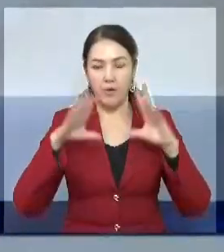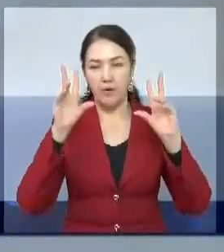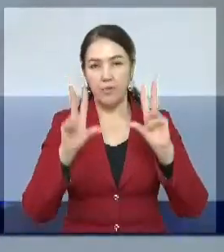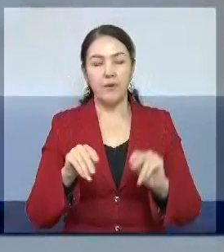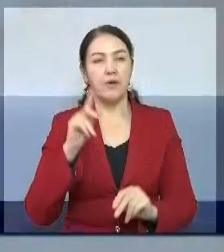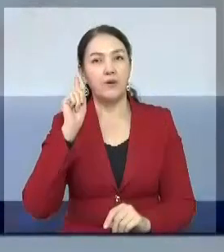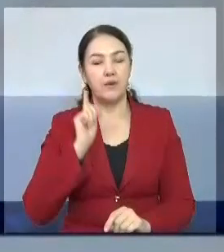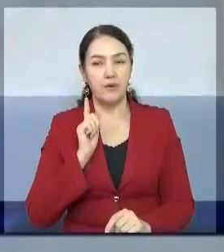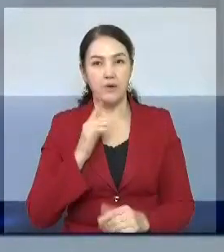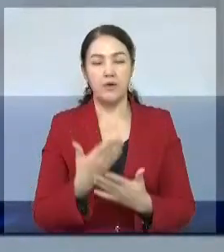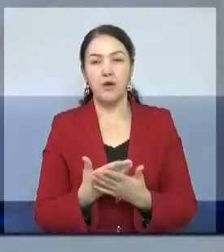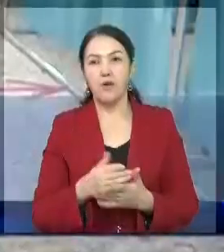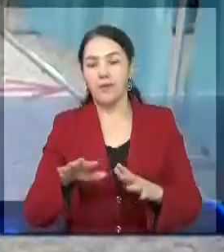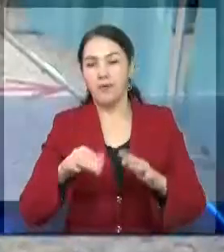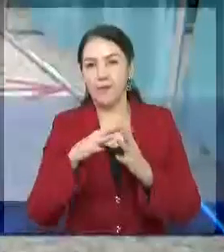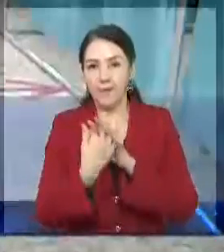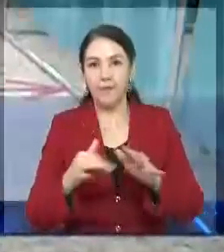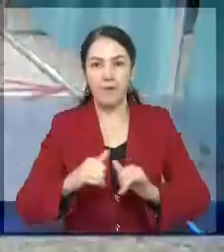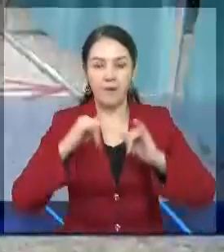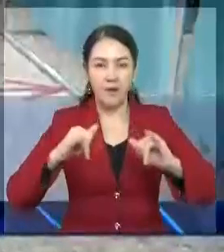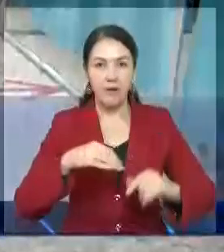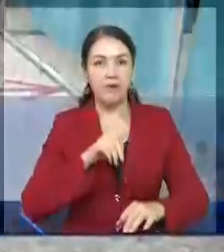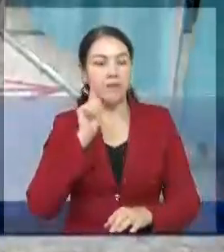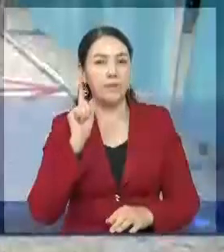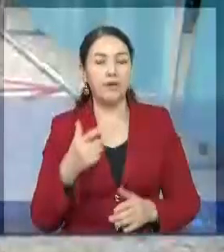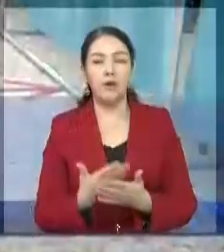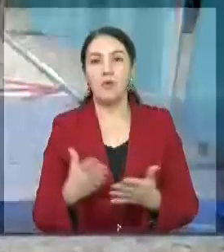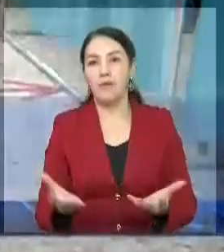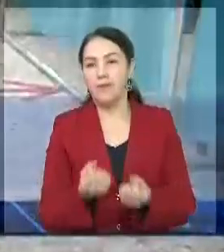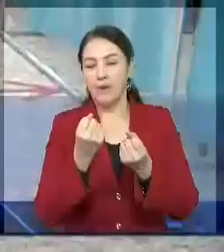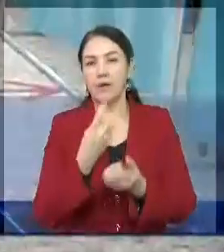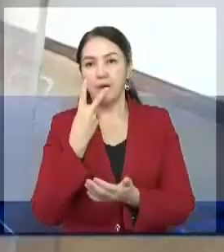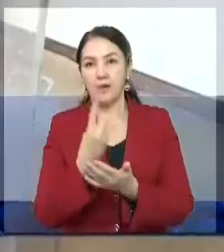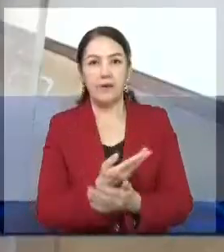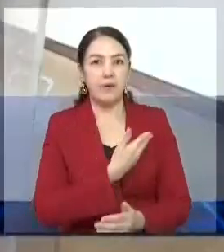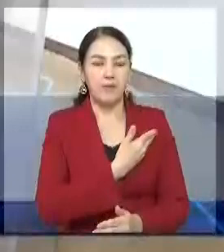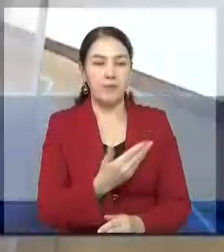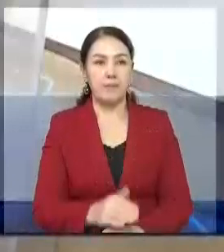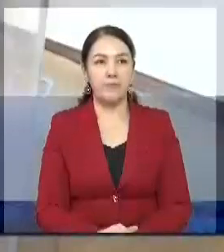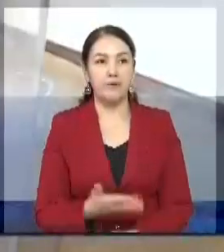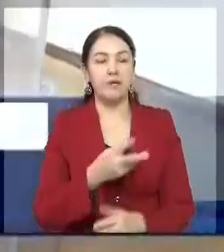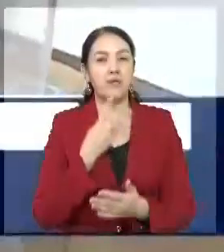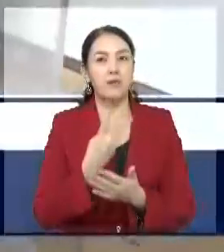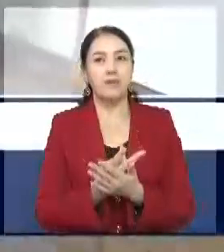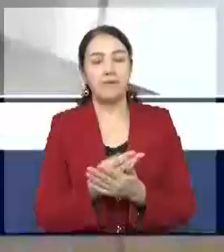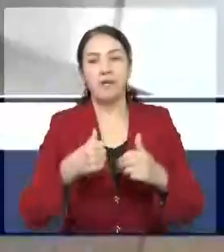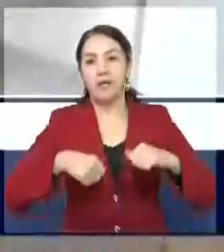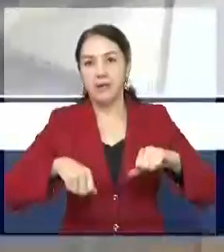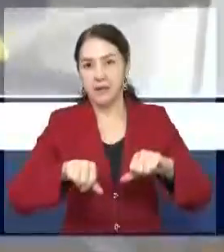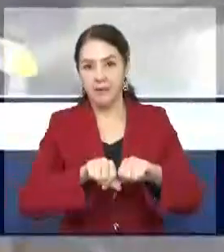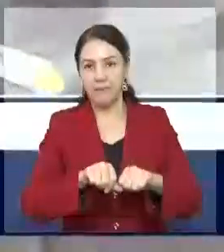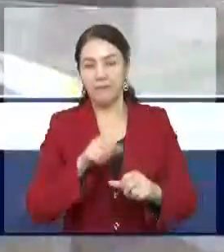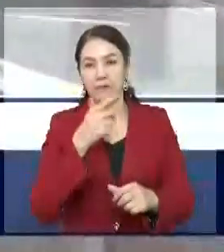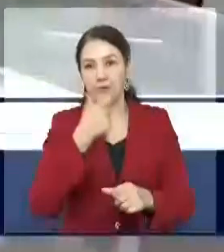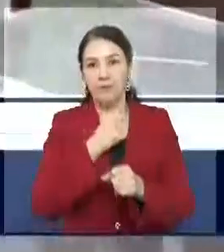күтеді. Ауыл халқының әлеуметтік әлеуетін арттырып, өскелең жас буынға мейлінше қолдау көрсетсе дейді. Біз байқағанда жергілікті комиссия мүшелері өз